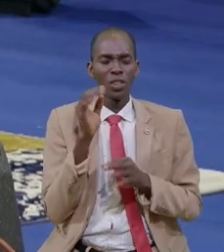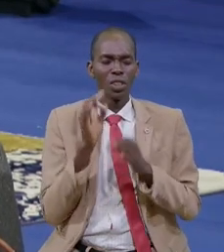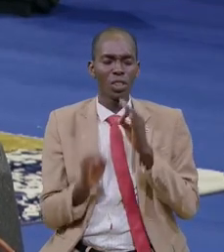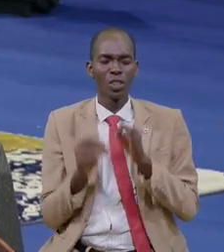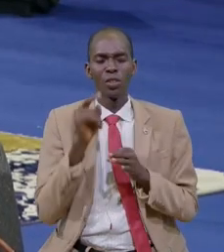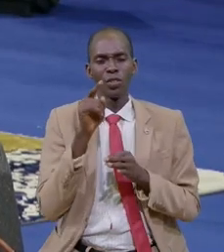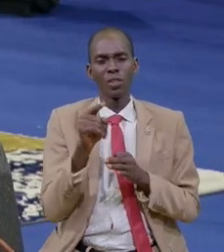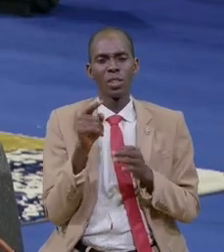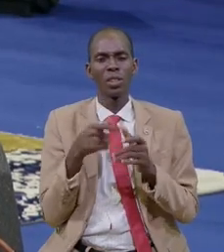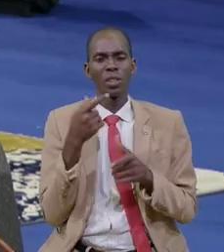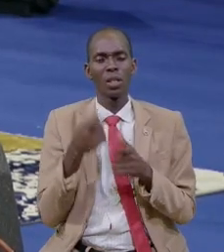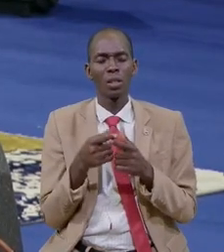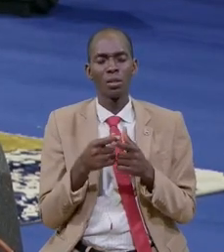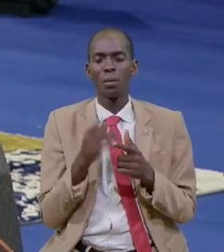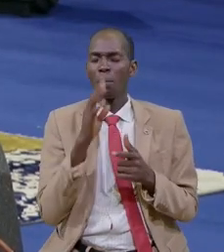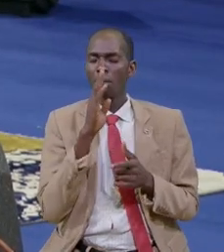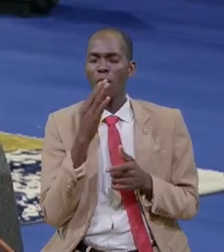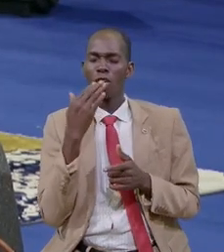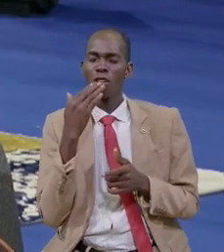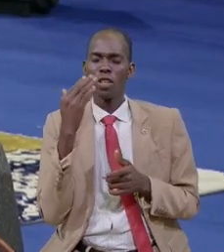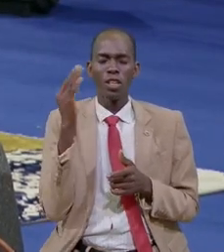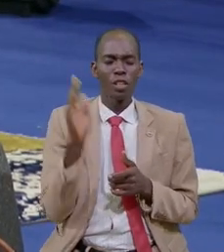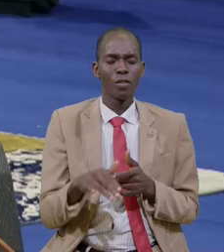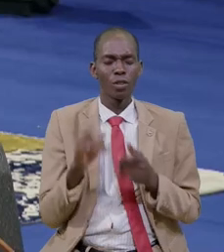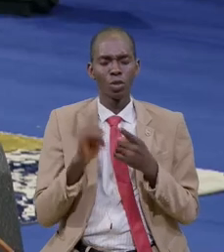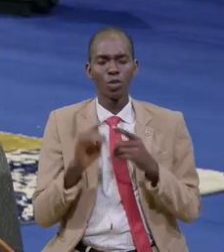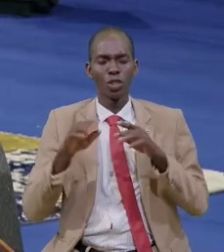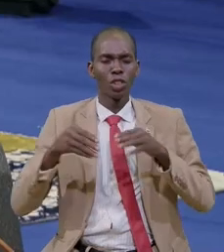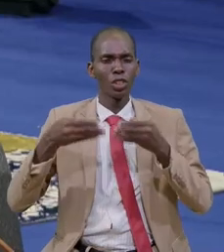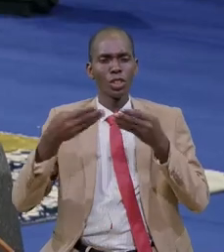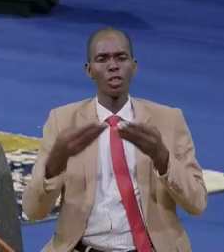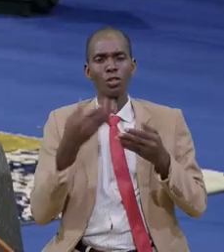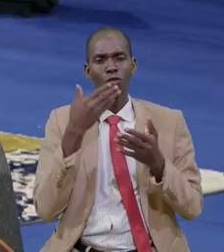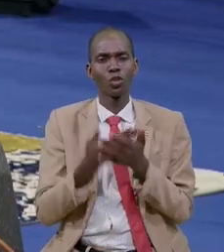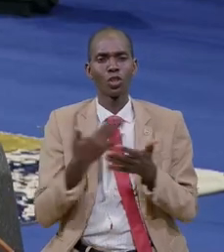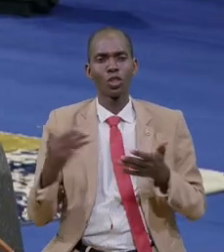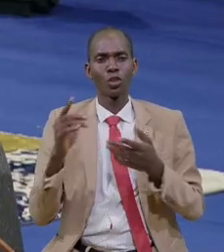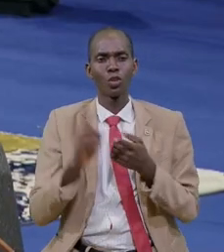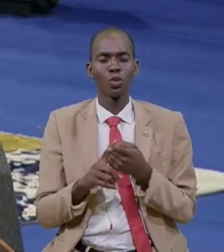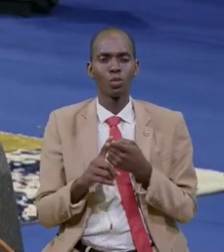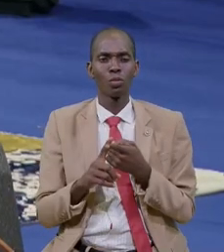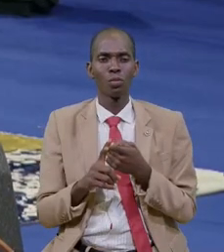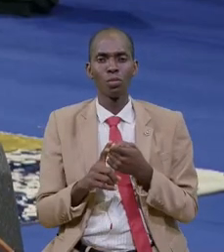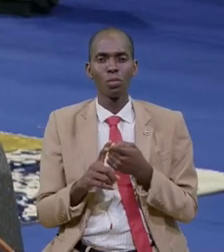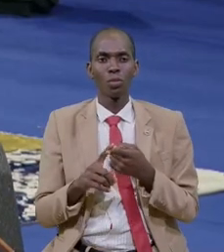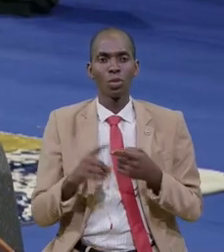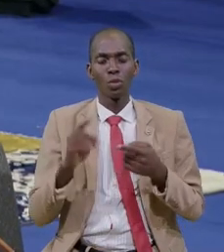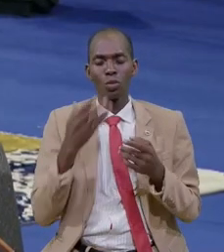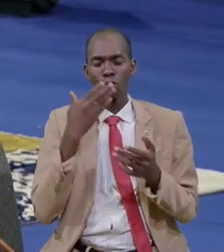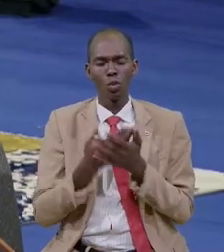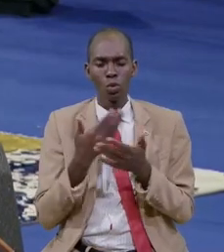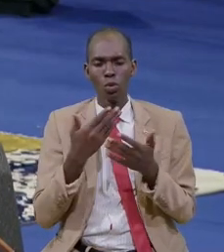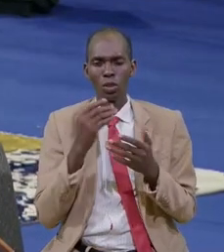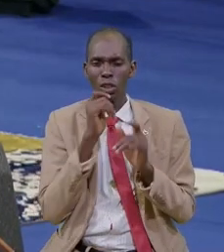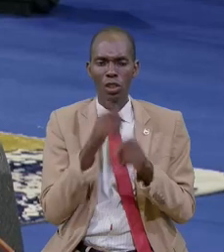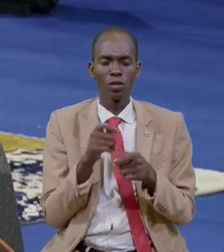Il dit si méchants comme vous l'êtes, les descendants d'Adam et Ève, vous savez donner de bonnes